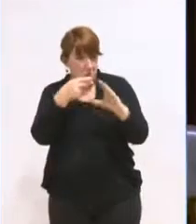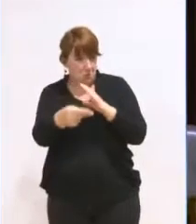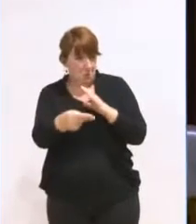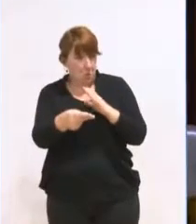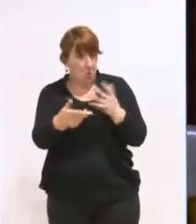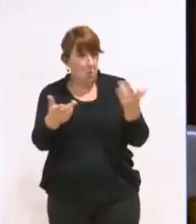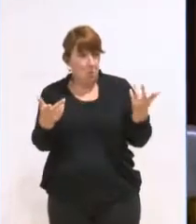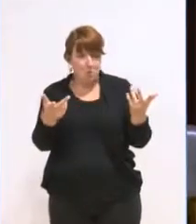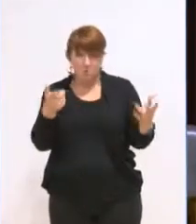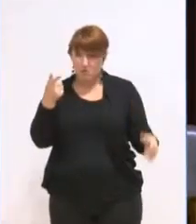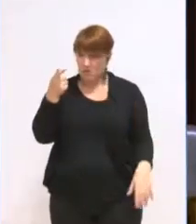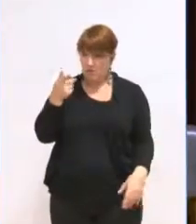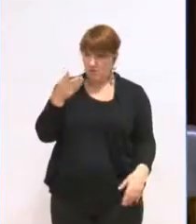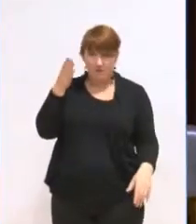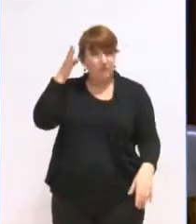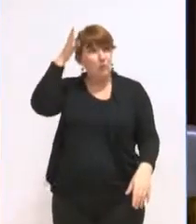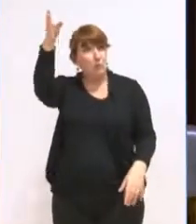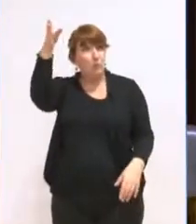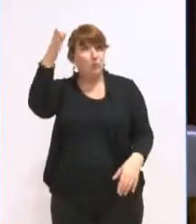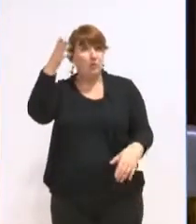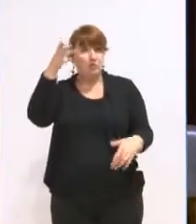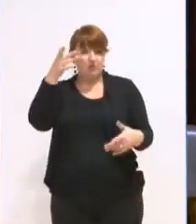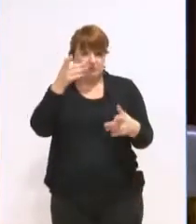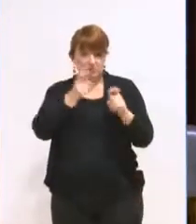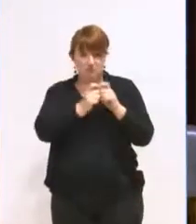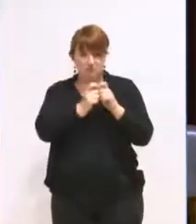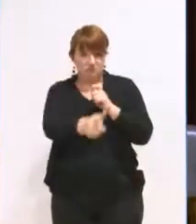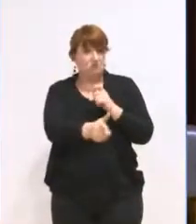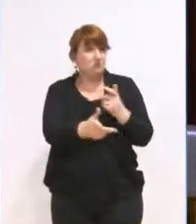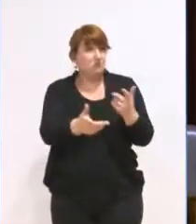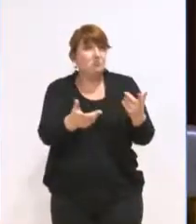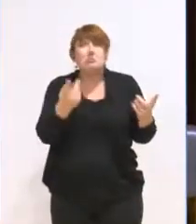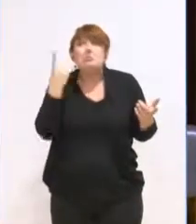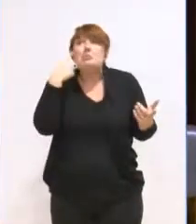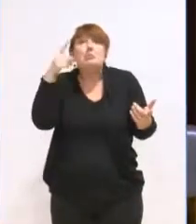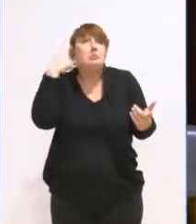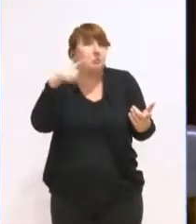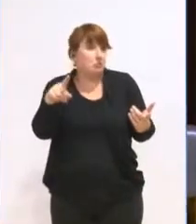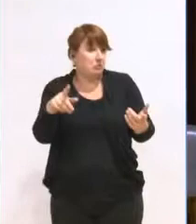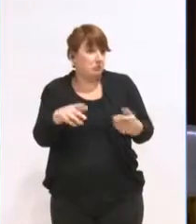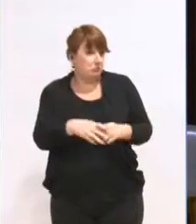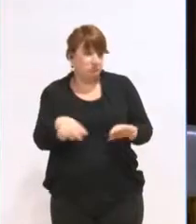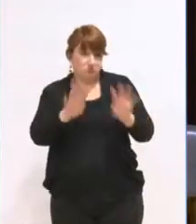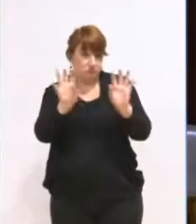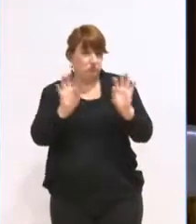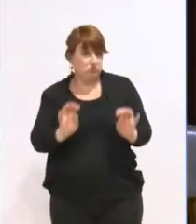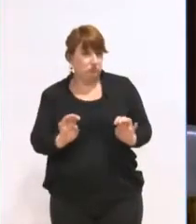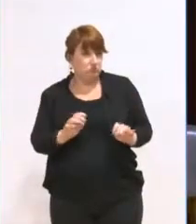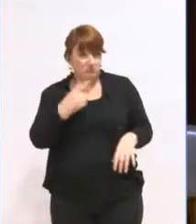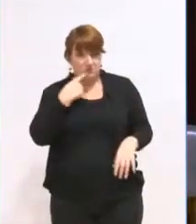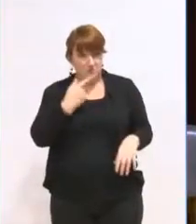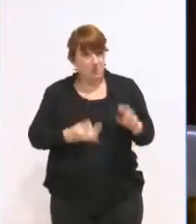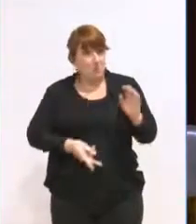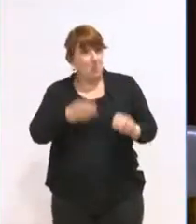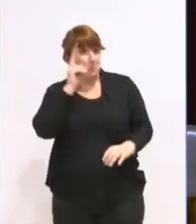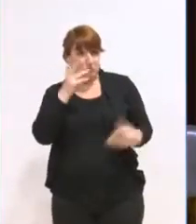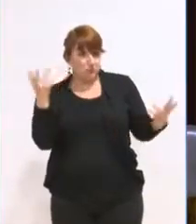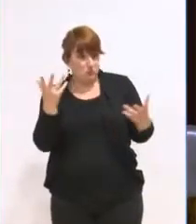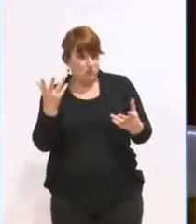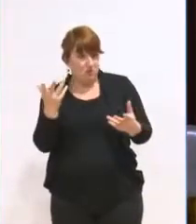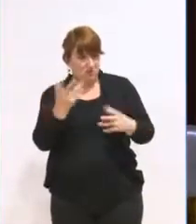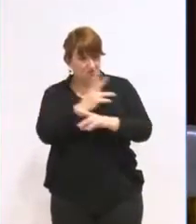prioritairement dédiés en direction des populations grenobloises? Est-ce que nous allons faire plus sur la propreté de nos